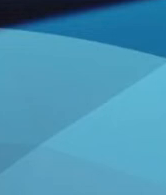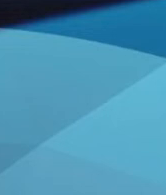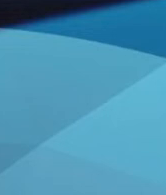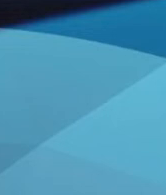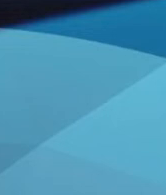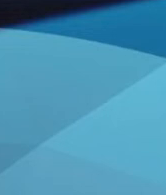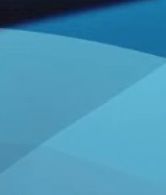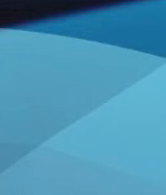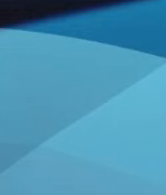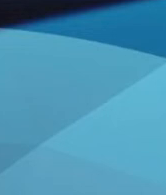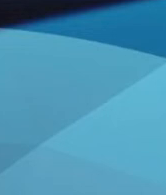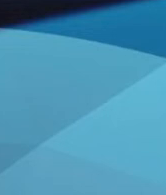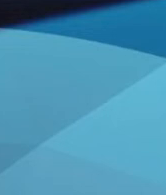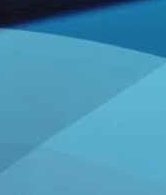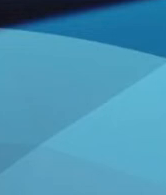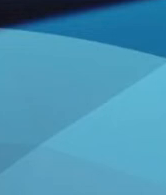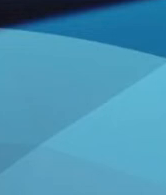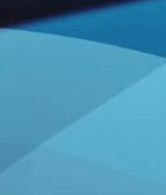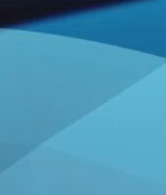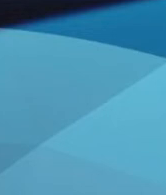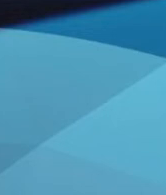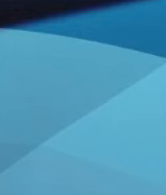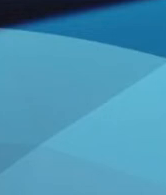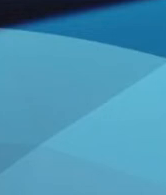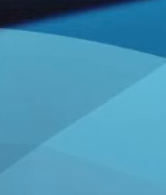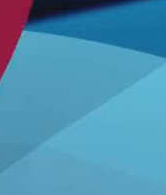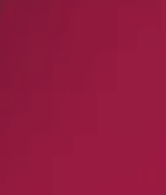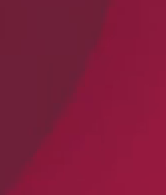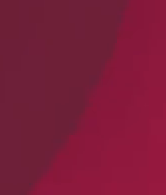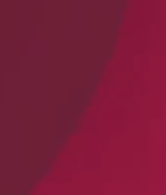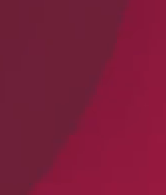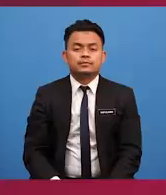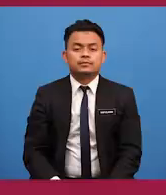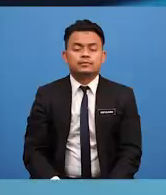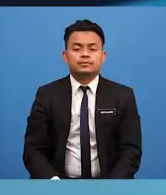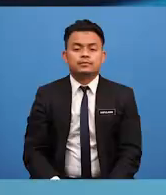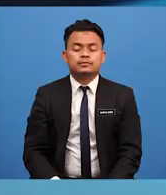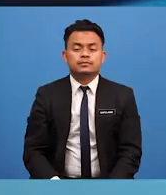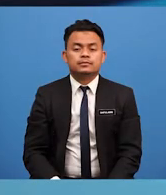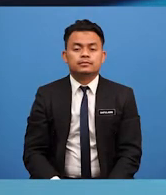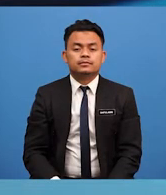langkah-langkah penyediaan paste warna batik cetak.